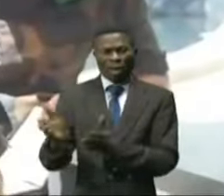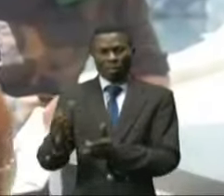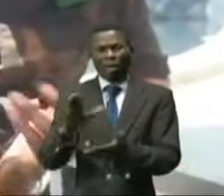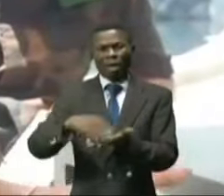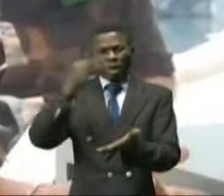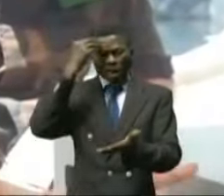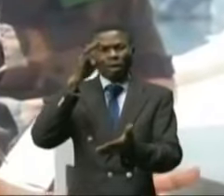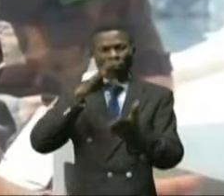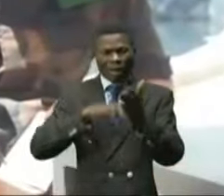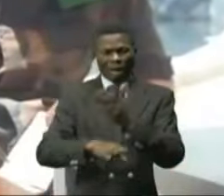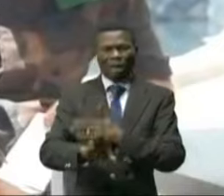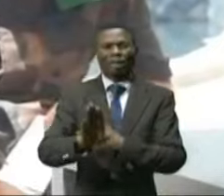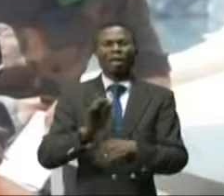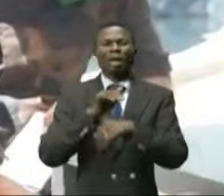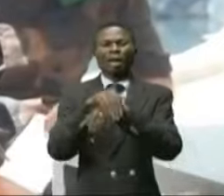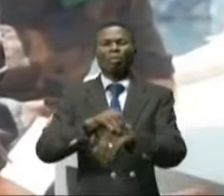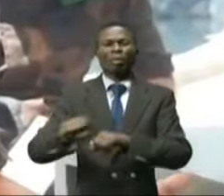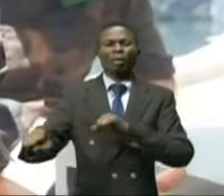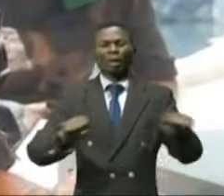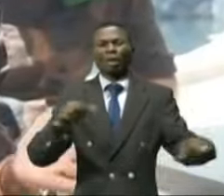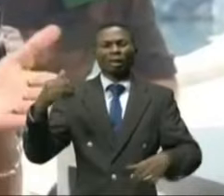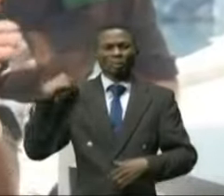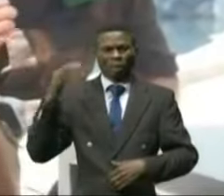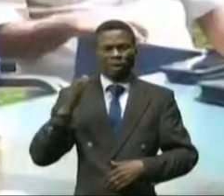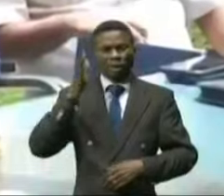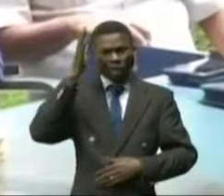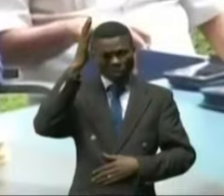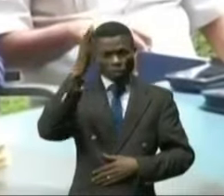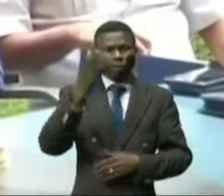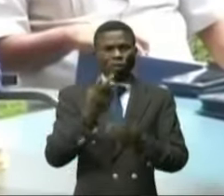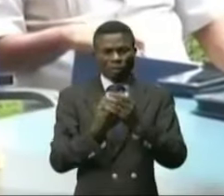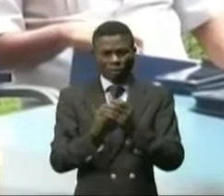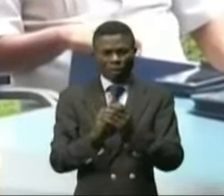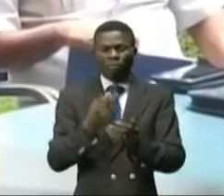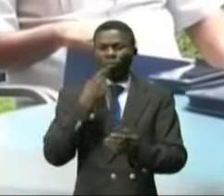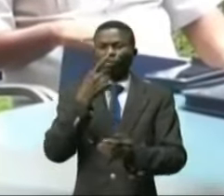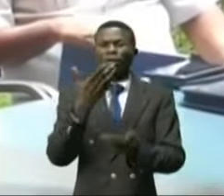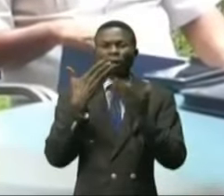cette province participent nombreux à ces épreuves. Il